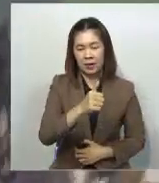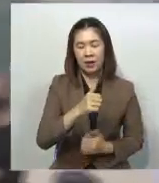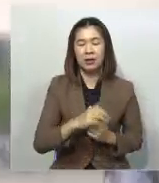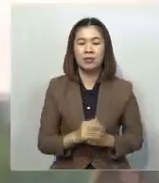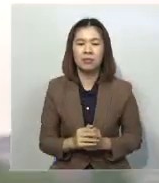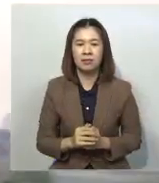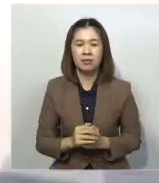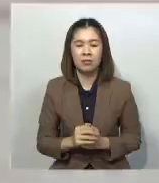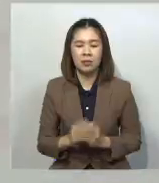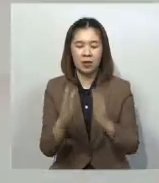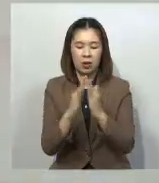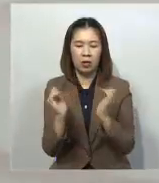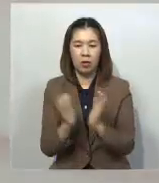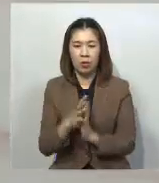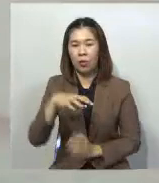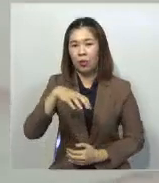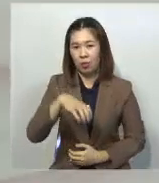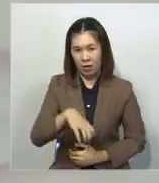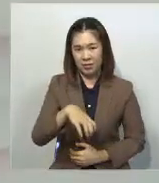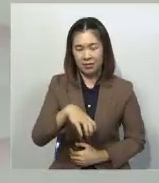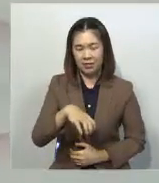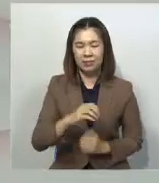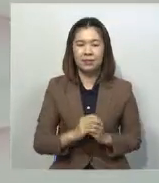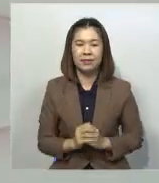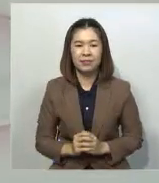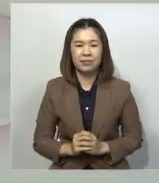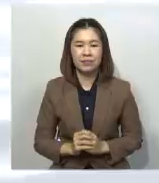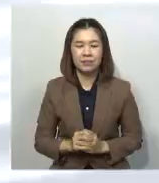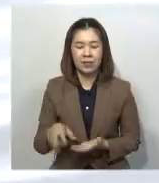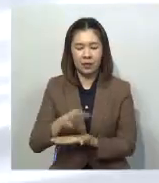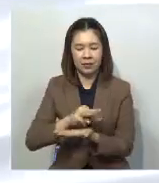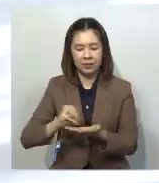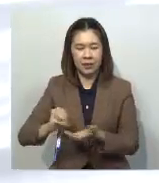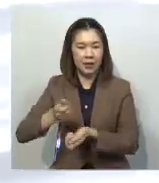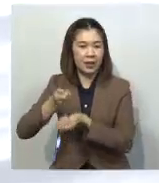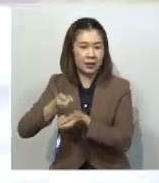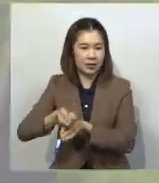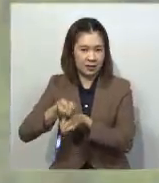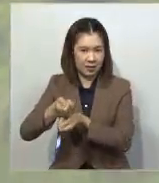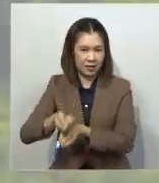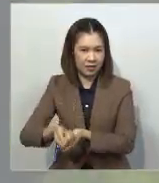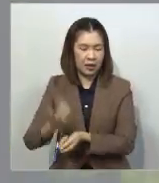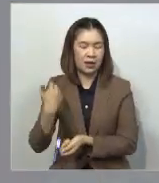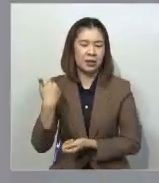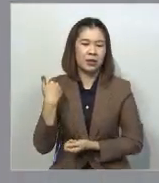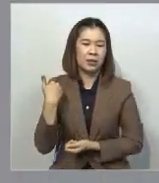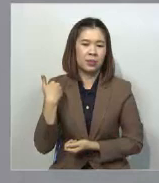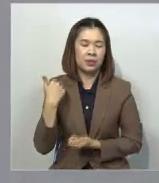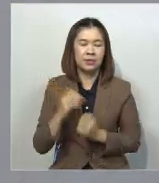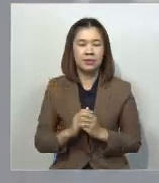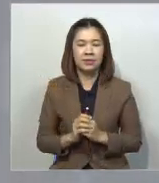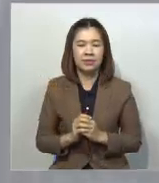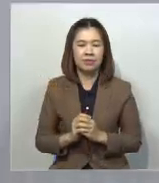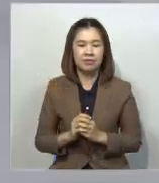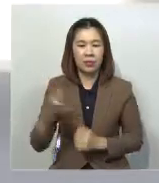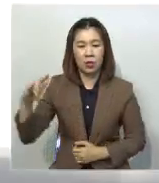าอยู่ก็คือที่วัดพระศรีมหาธาตุบางเขนขณะที่มหาวิทยาลัยเกษตรศาสตร์จะเป็นอีก1จุดซึ่งจะมีการเดินทาง